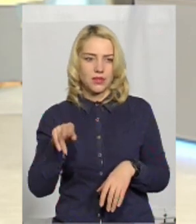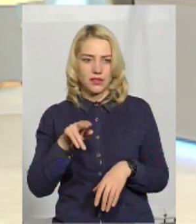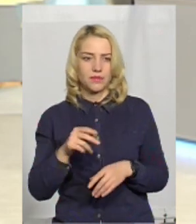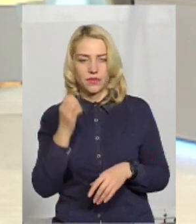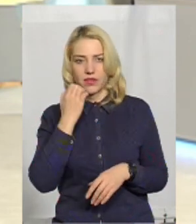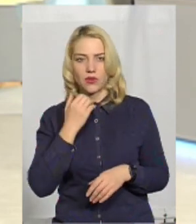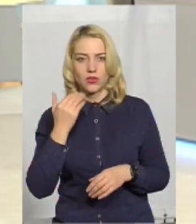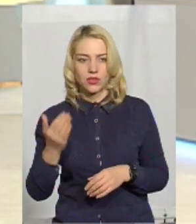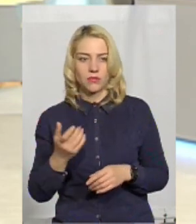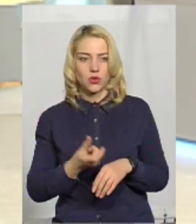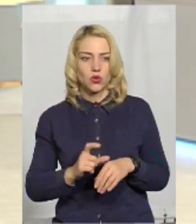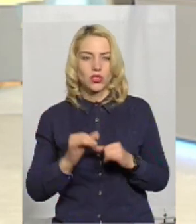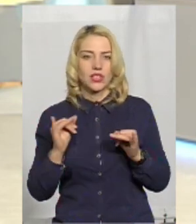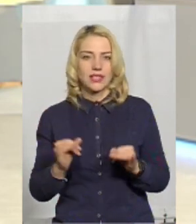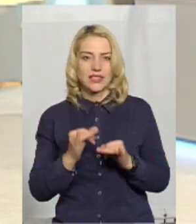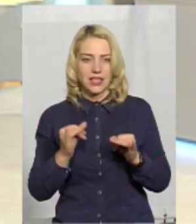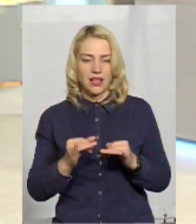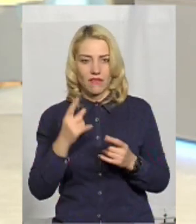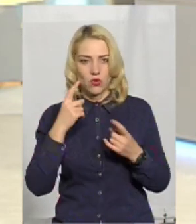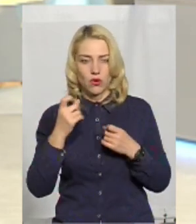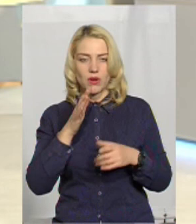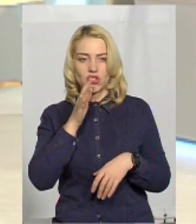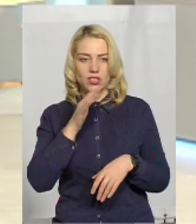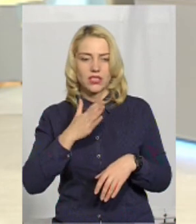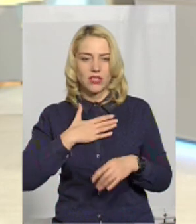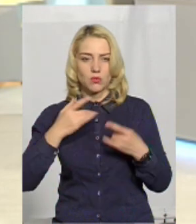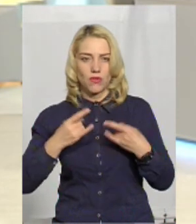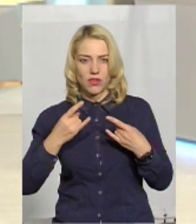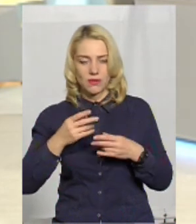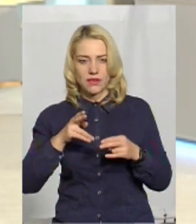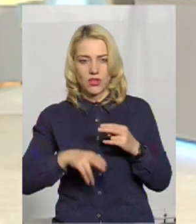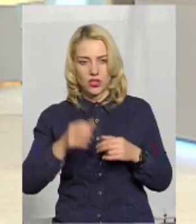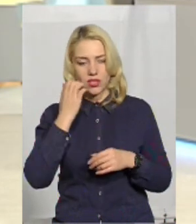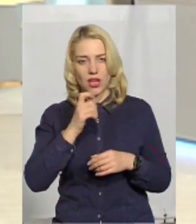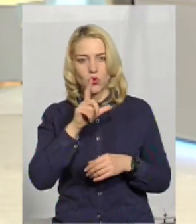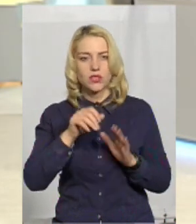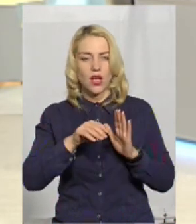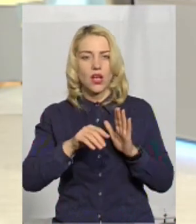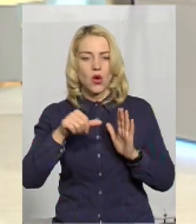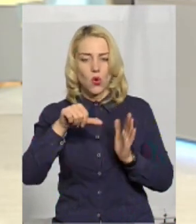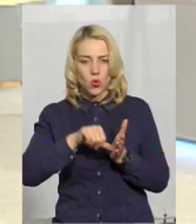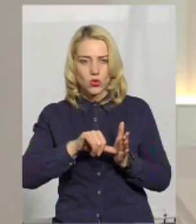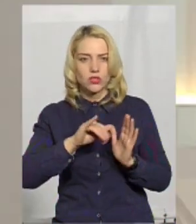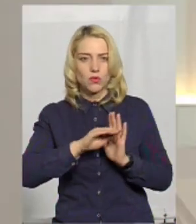дуже цікава інформація, але наш час в ефірі завершується. Дякую вам за участь у програмі. Дякую вам за